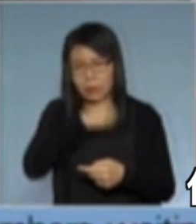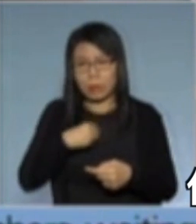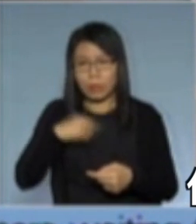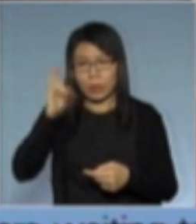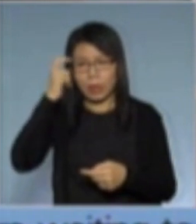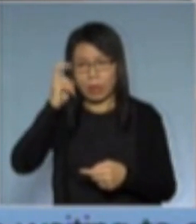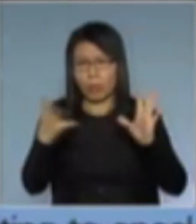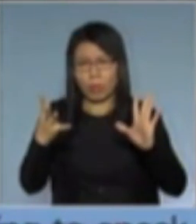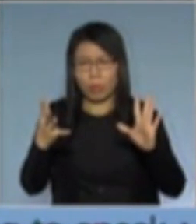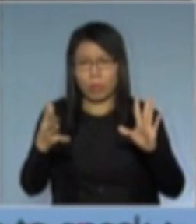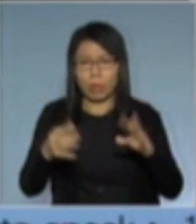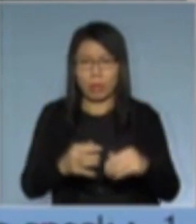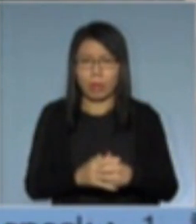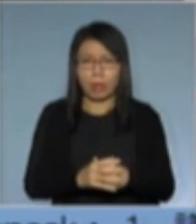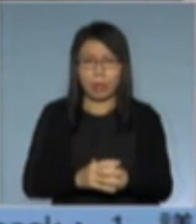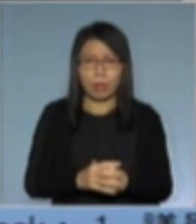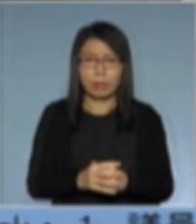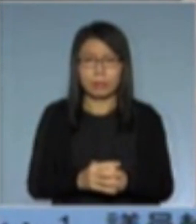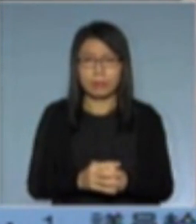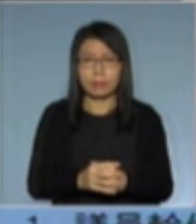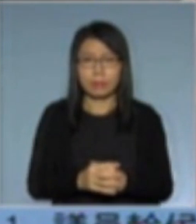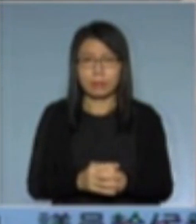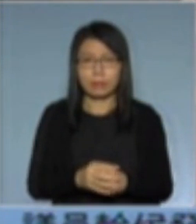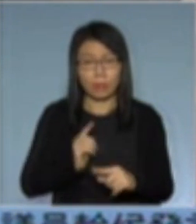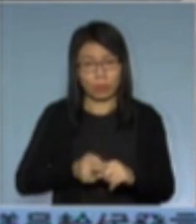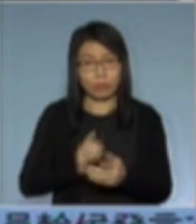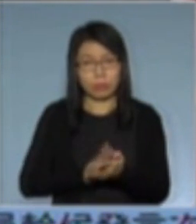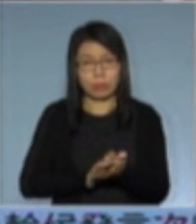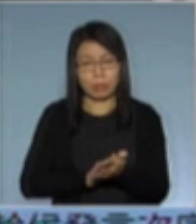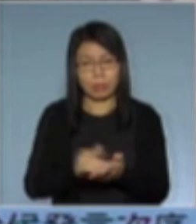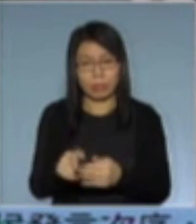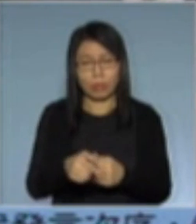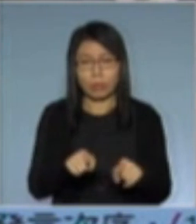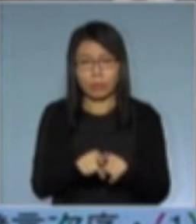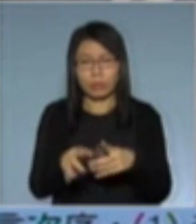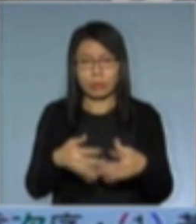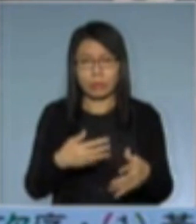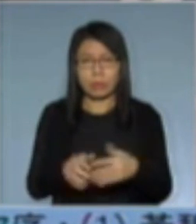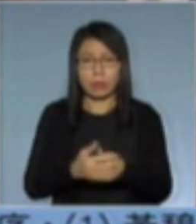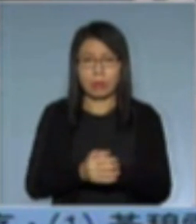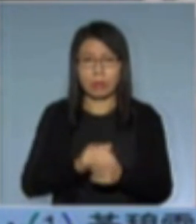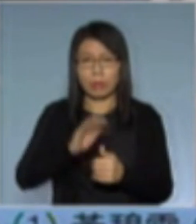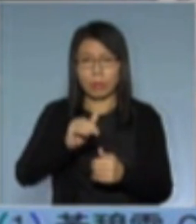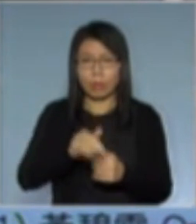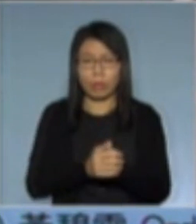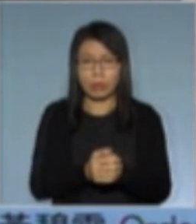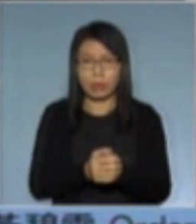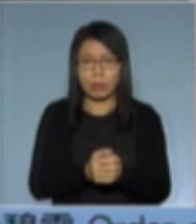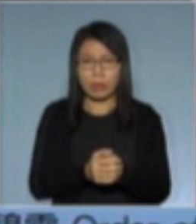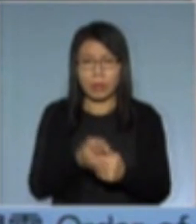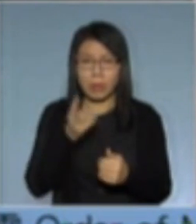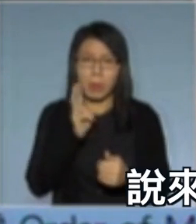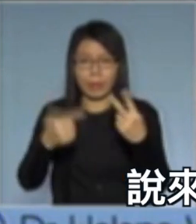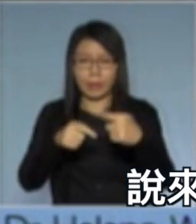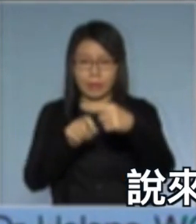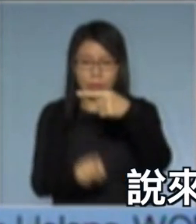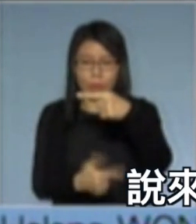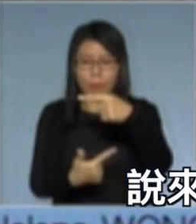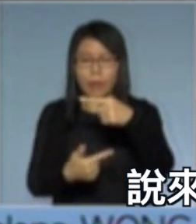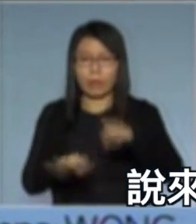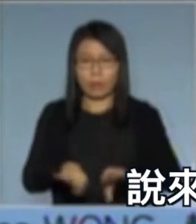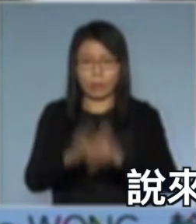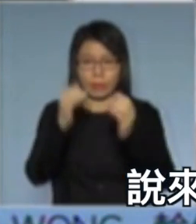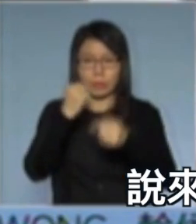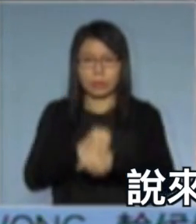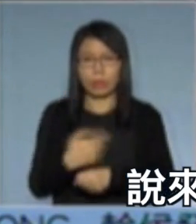該點樣處理啦。我真係好佩服我哋啲同事，可以將一粒米去微挑啊！我哋講得都係一